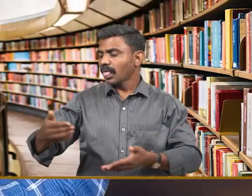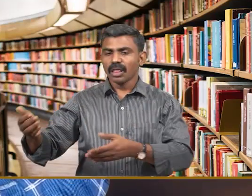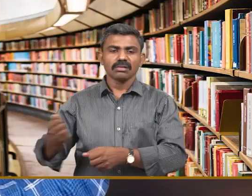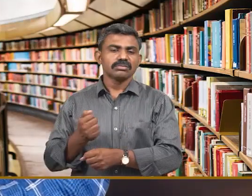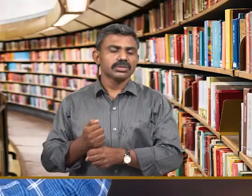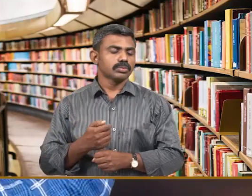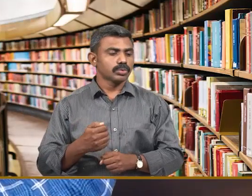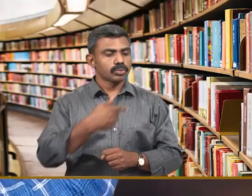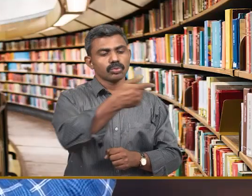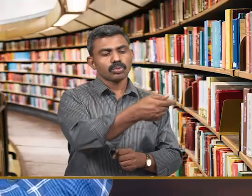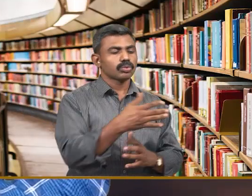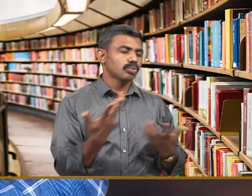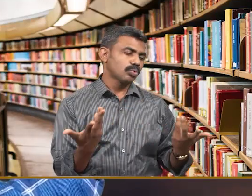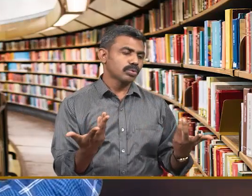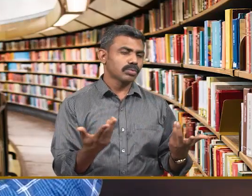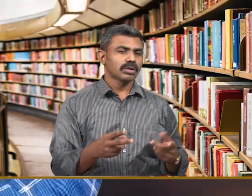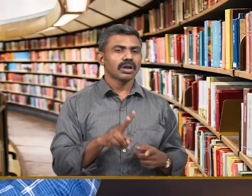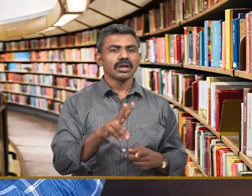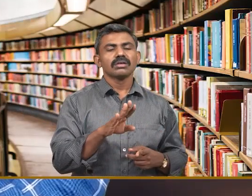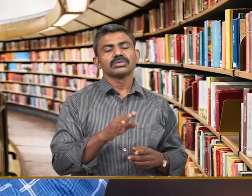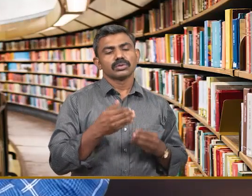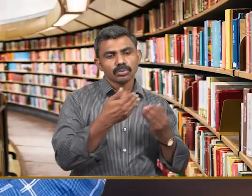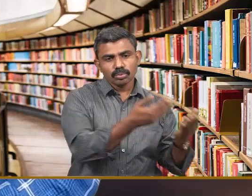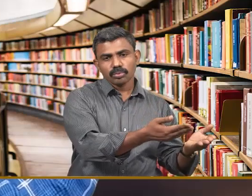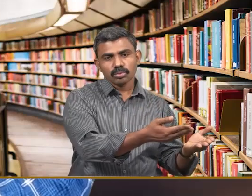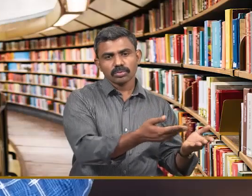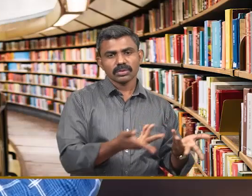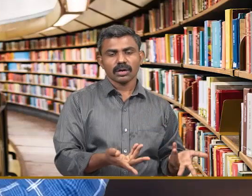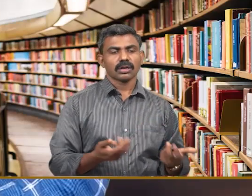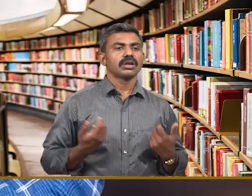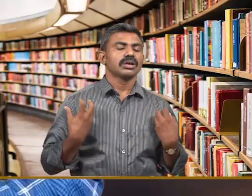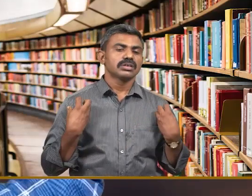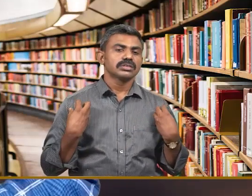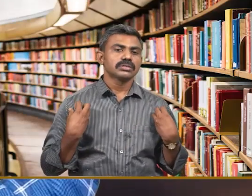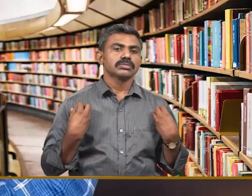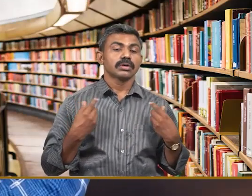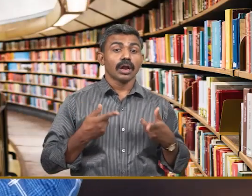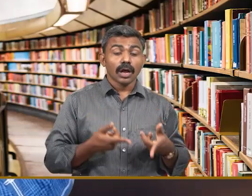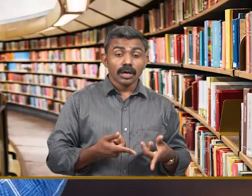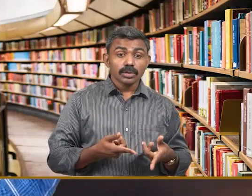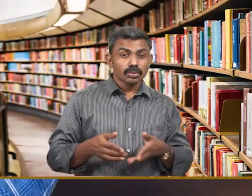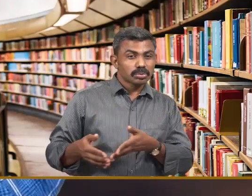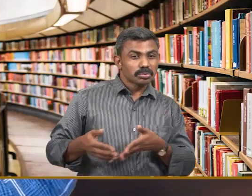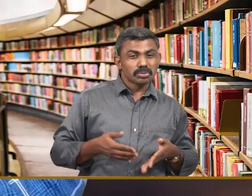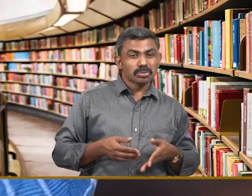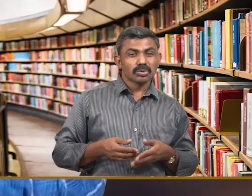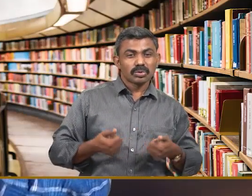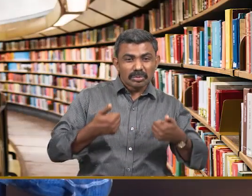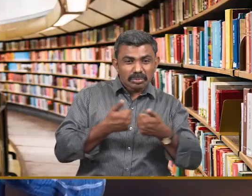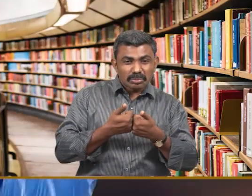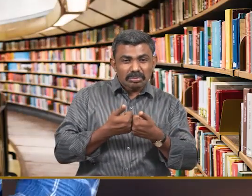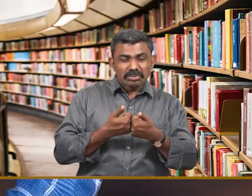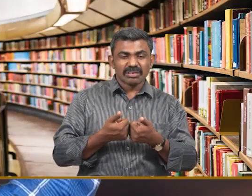ஜெர்மனியால் அவங்க கொஞ்சம் தான் கொடுக்க முடிஞ்சது, $25 பில்லியன் அளவுக்கு தான் அவங்க கொடுக்குறதுக்கு ஒத்துக்கிட்டாங்க. ஸோ அதுவே பார்த்திங்கன்னா, ஏன்னா போர் நடந்திருக்கு, அவங்க